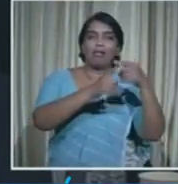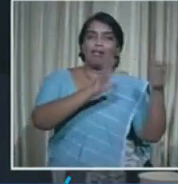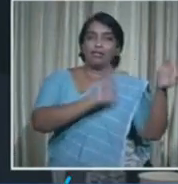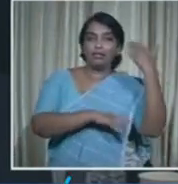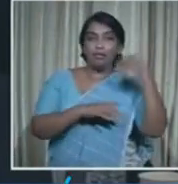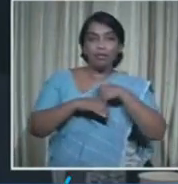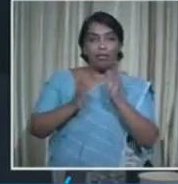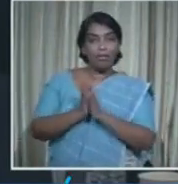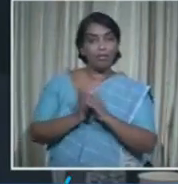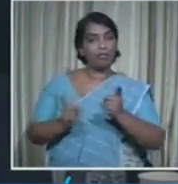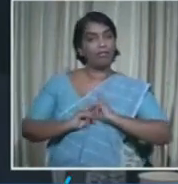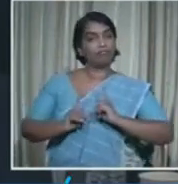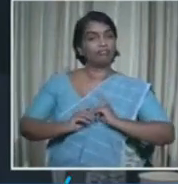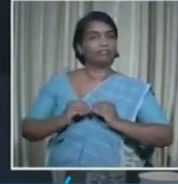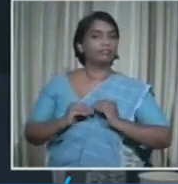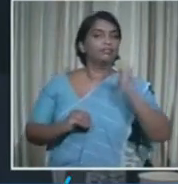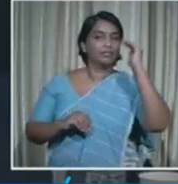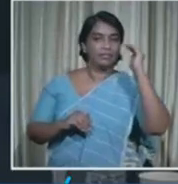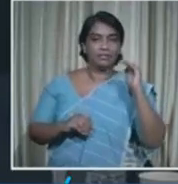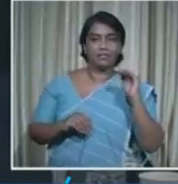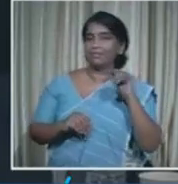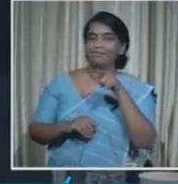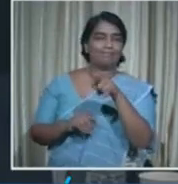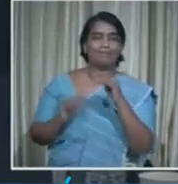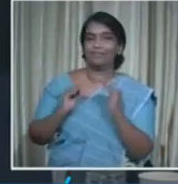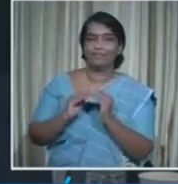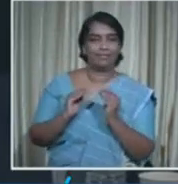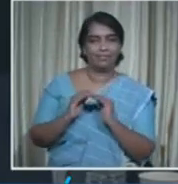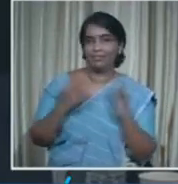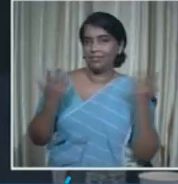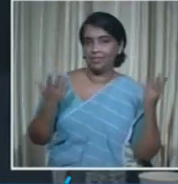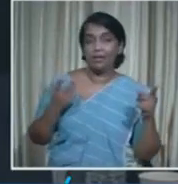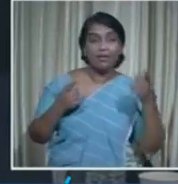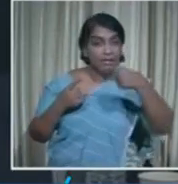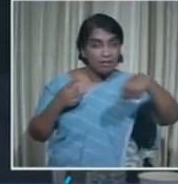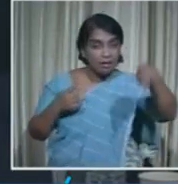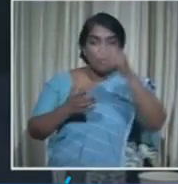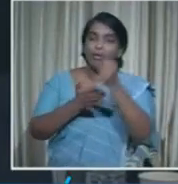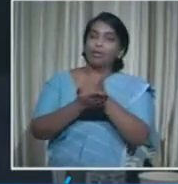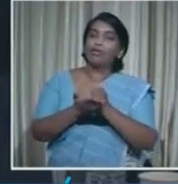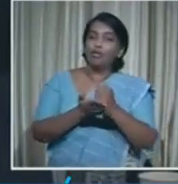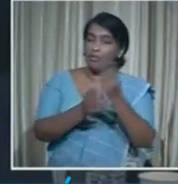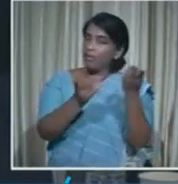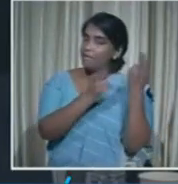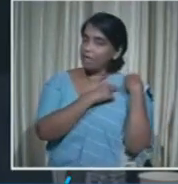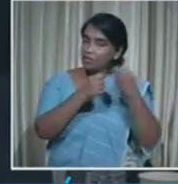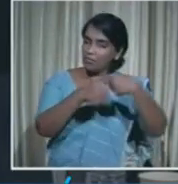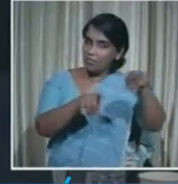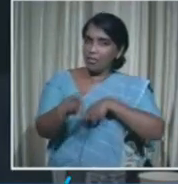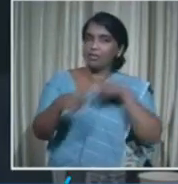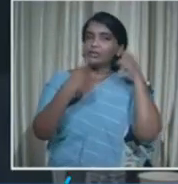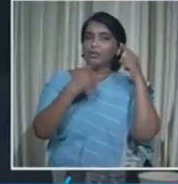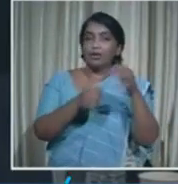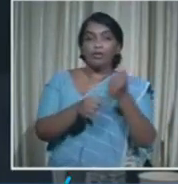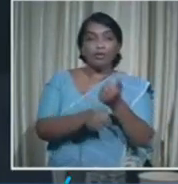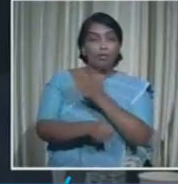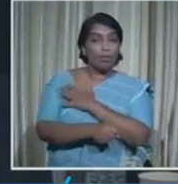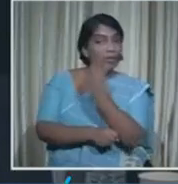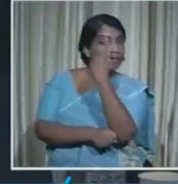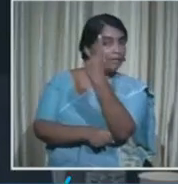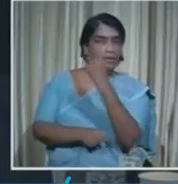තමාගේ පැවැත්මට වැඩ කරනවා ඒක හරියන්නේ නැහැ තමුන්නාසලා සියලු දෙනා මේකට වාගියන්න ඕනේ ගෝටාවේ විතරක්